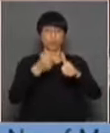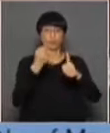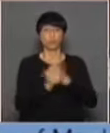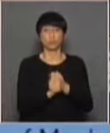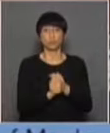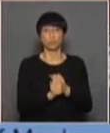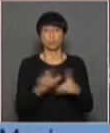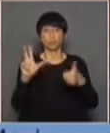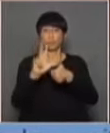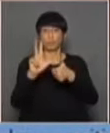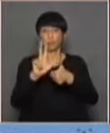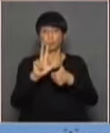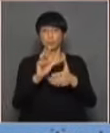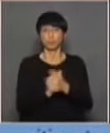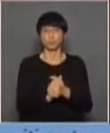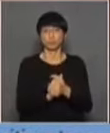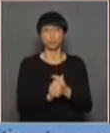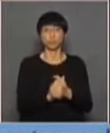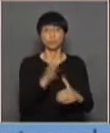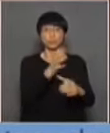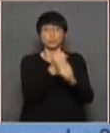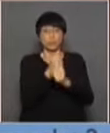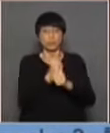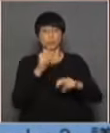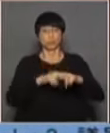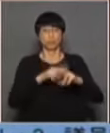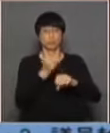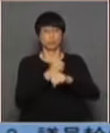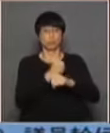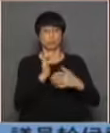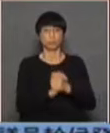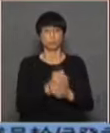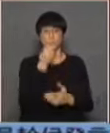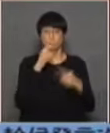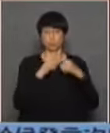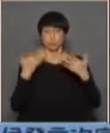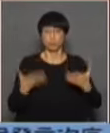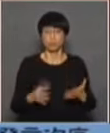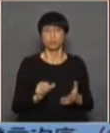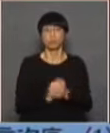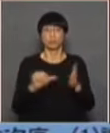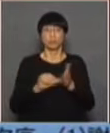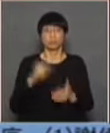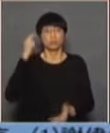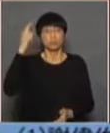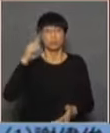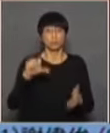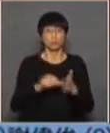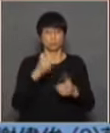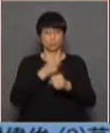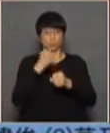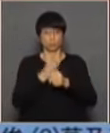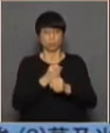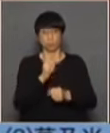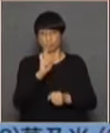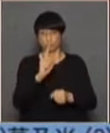旨亦都必然是抓紧中国机遇。港人此时此刻最想要和最想做的事，并